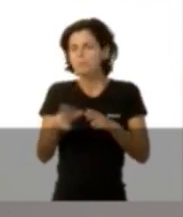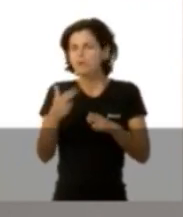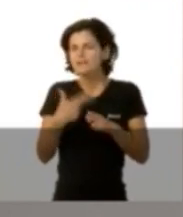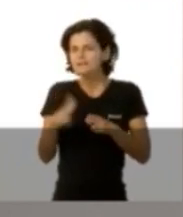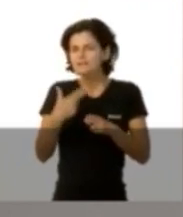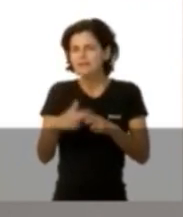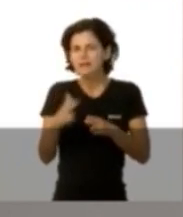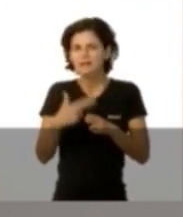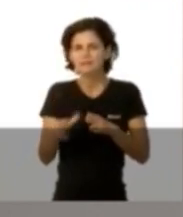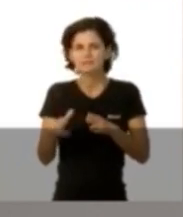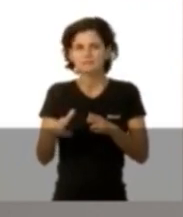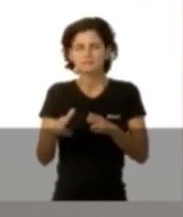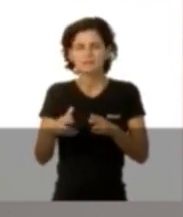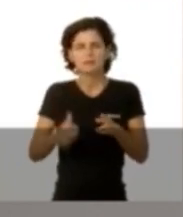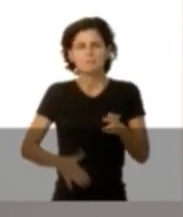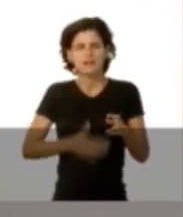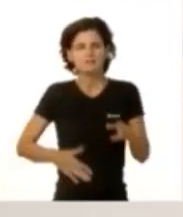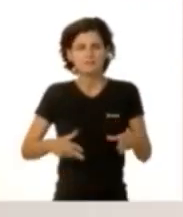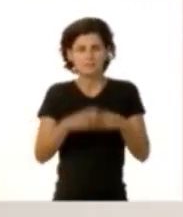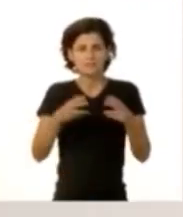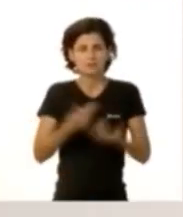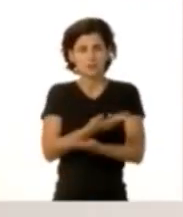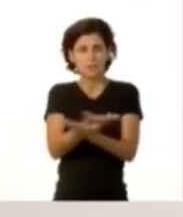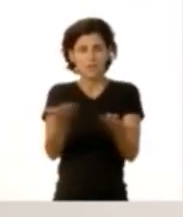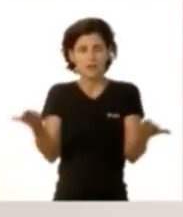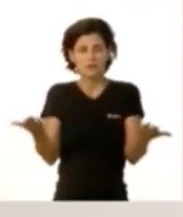polítiques per al benestar de les persones.